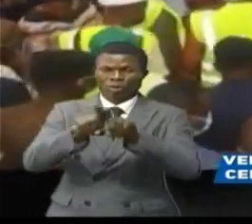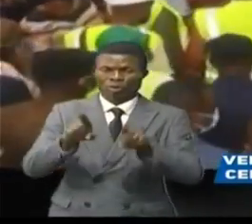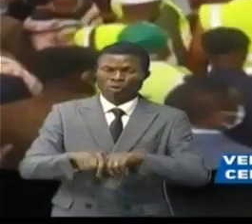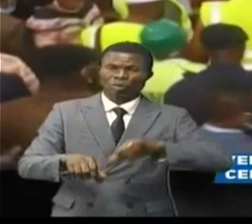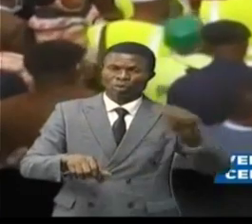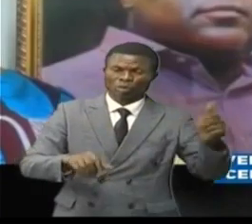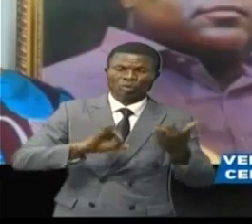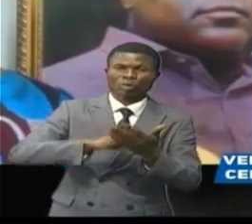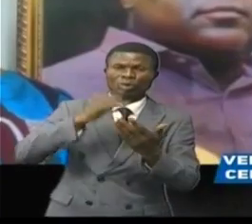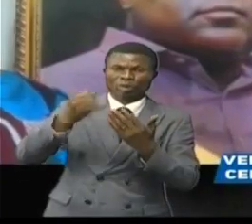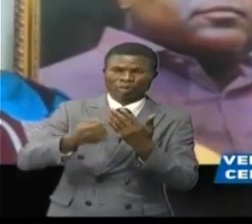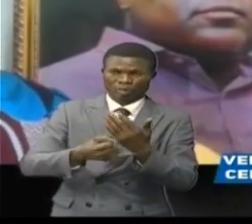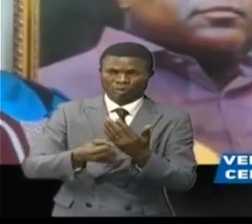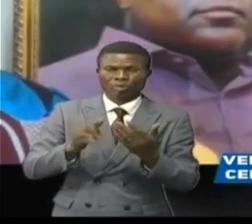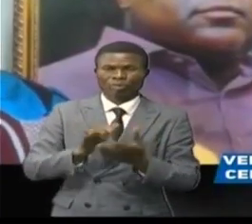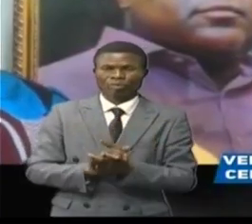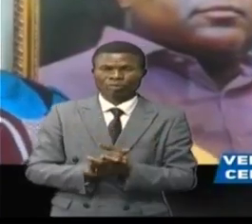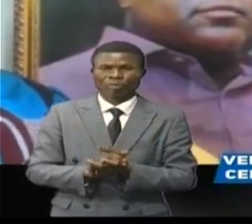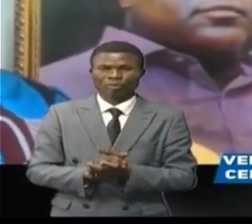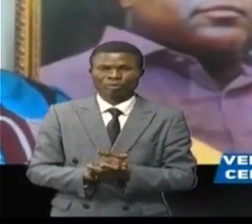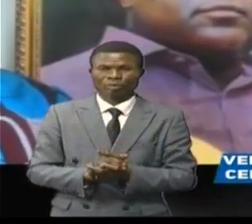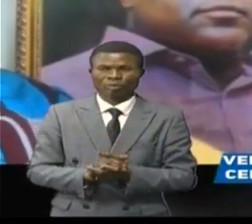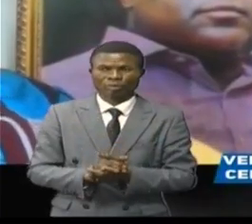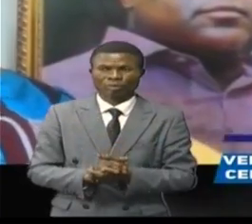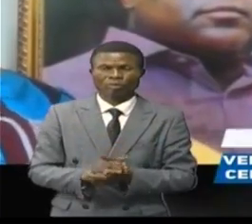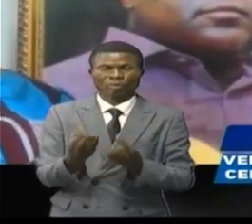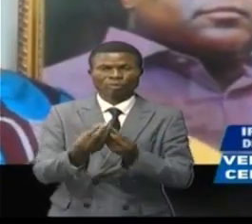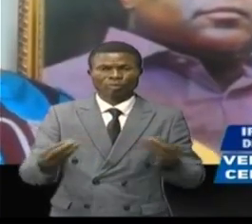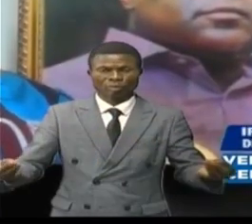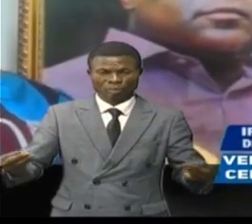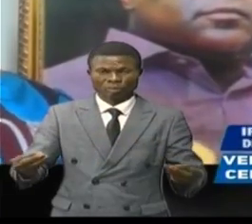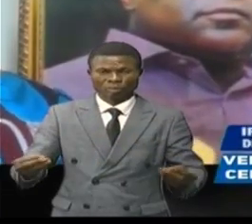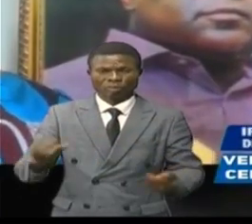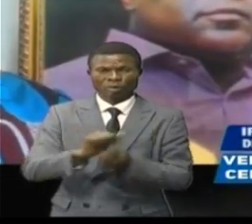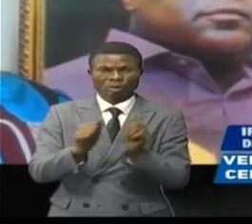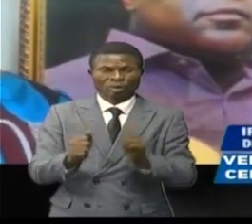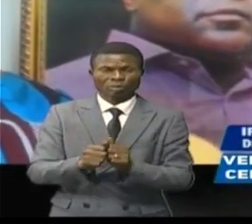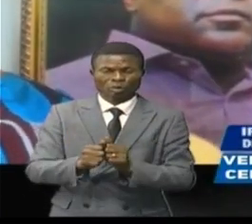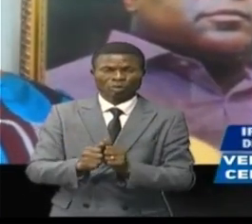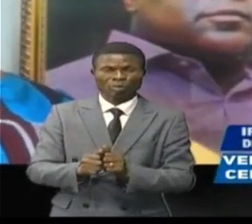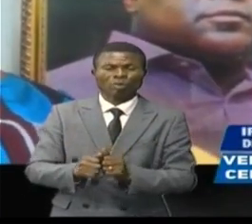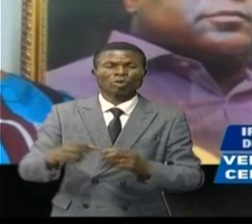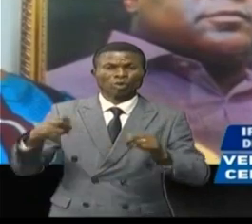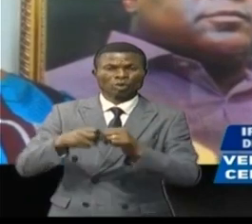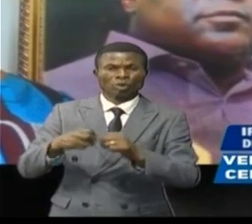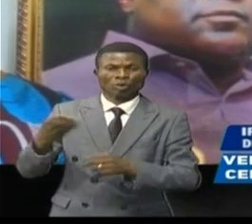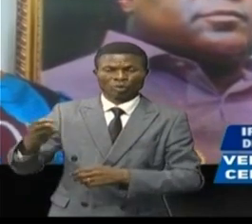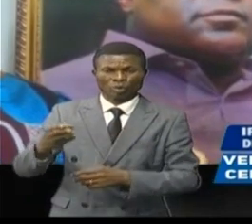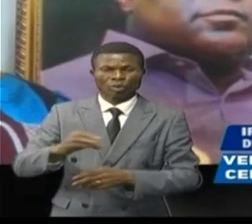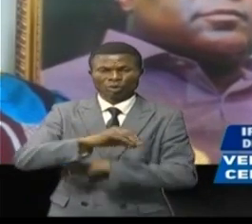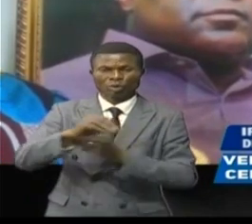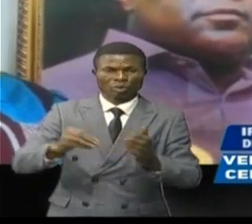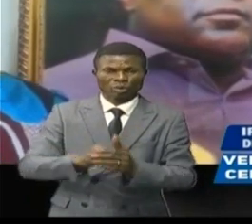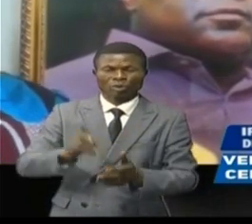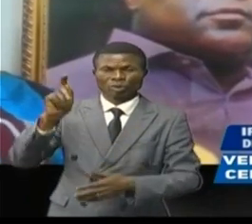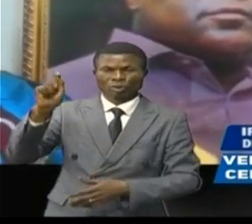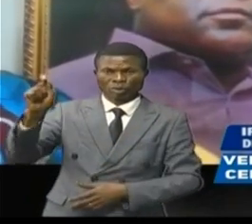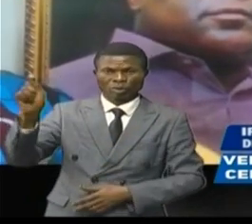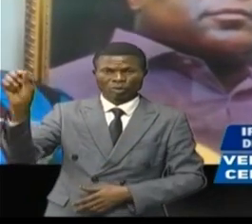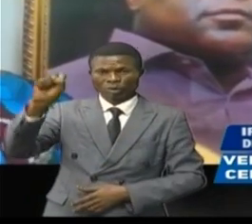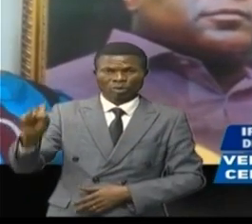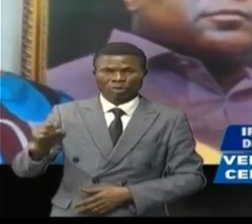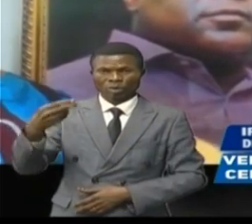d'autres projets. Il y a des solutions sur la centrale elle-même, la centrale de la Tchopo, qui a